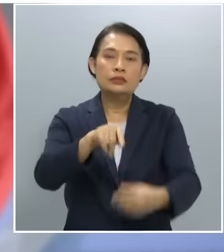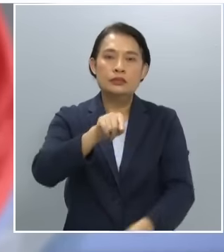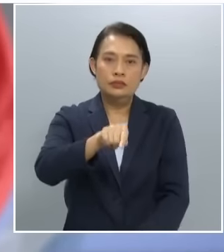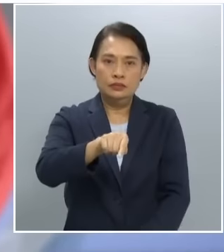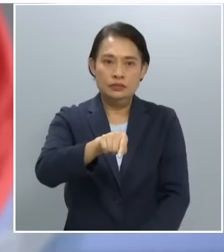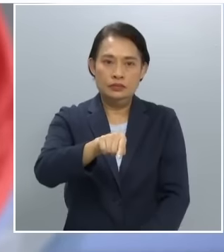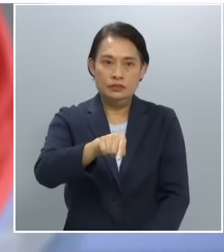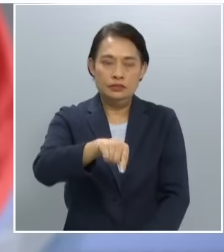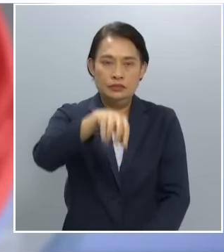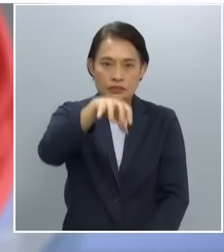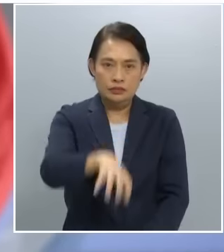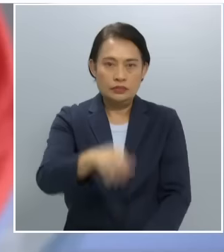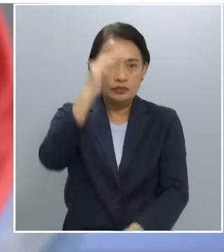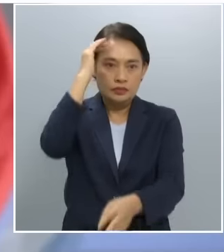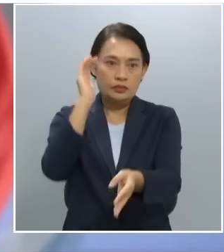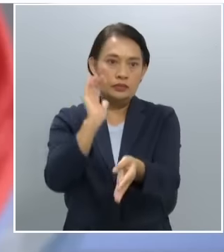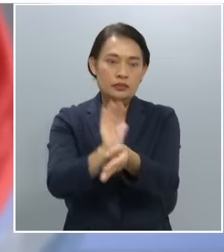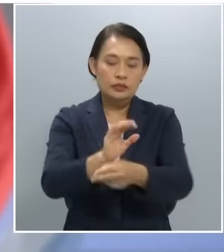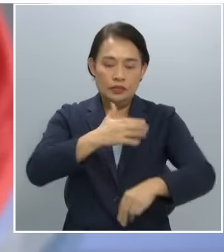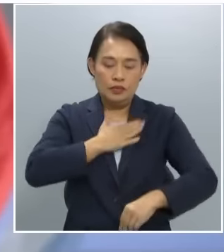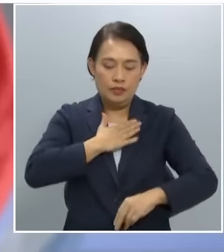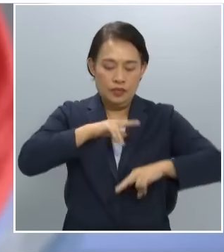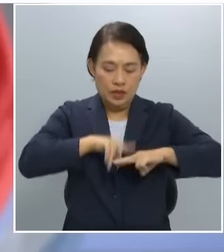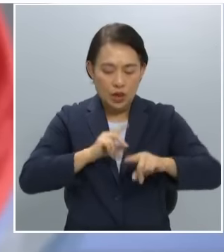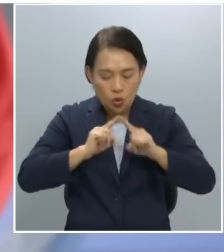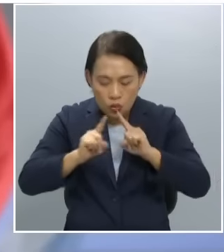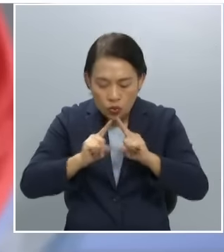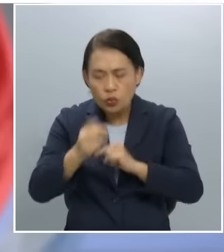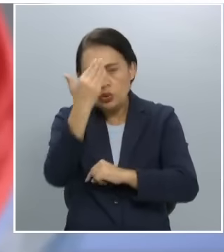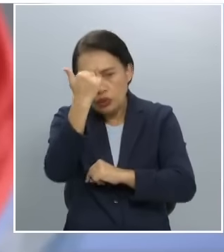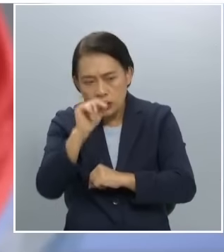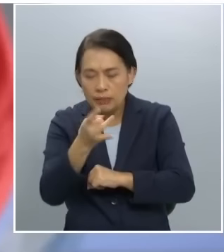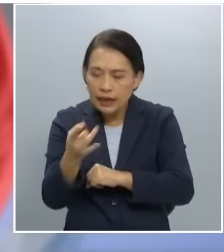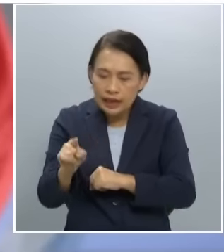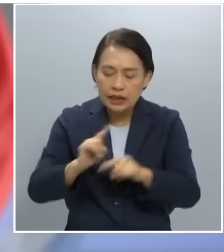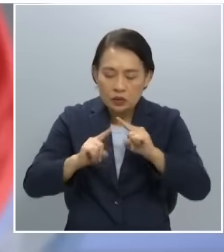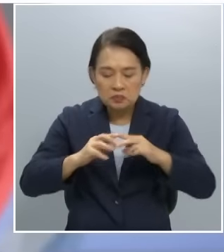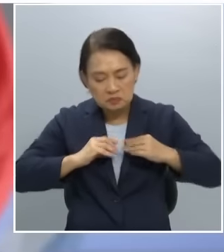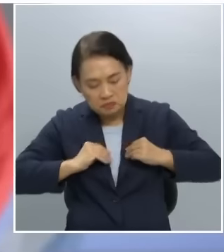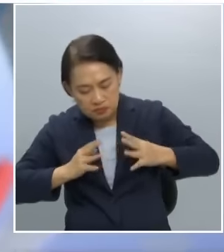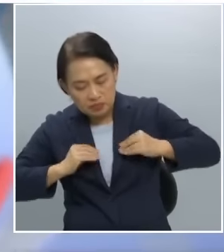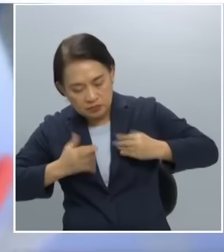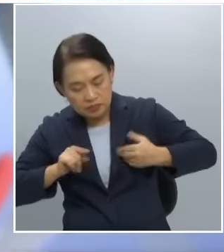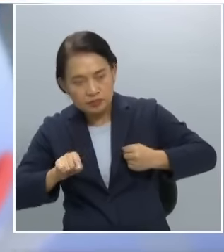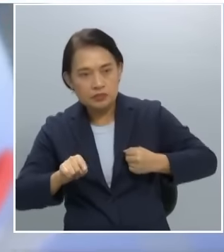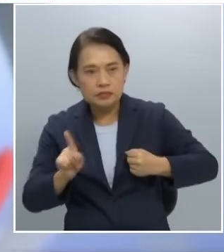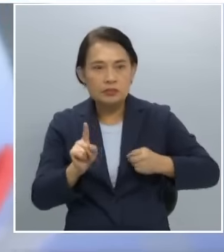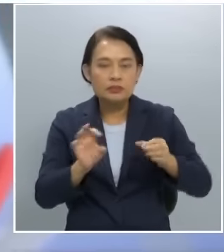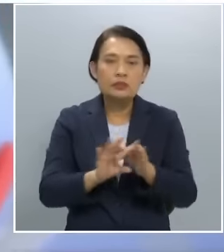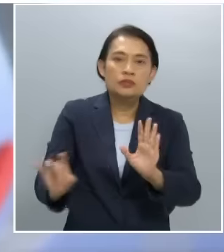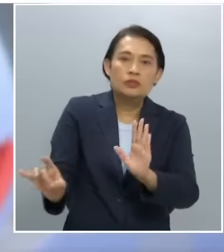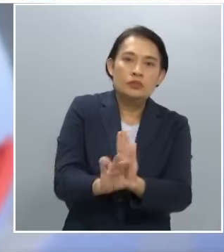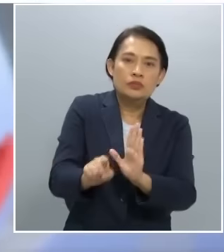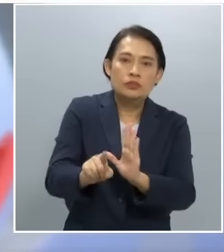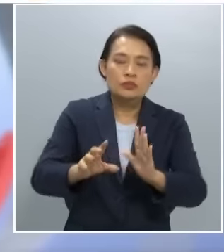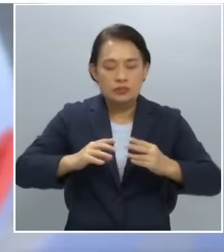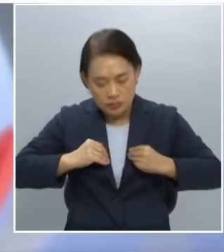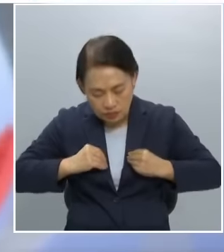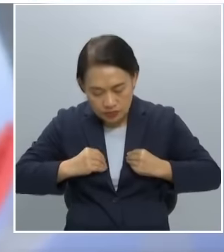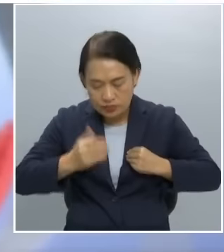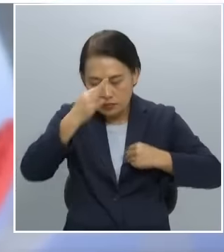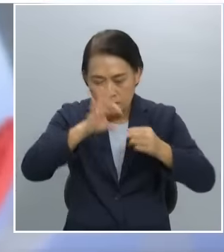สับสูนกลางที่กองปราบเนี่ยผมก็ไปนั่งรออีกไปนั่งคุยกับเว่าเกิดอะไรขึ้นตอนแรกก็ไม่ยอมรับนะจนสุดท้ายก็ยอมรับเพราะมันจนต่อหลัก